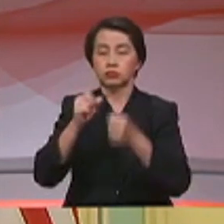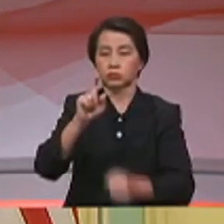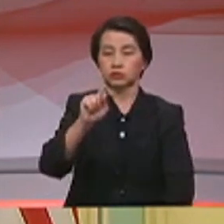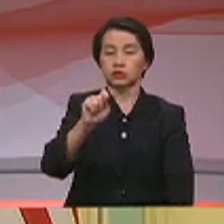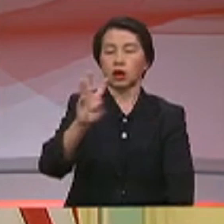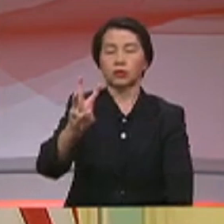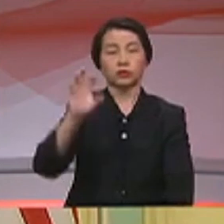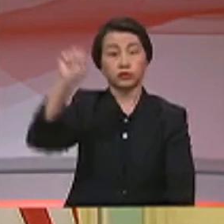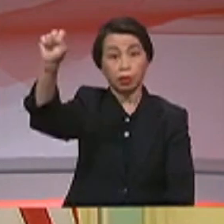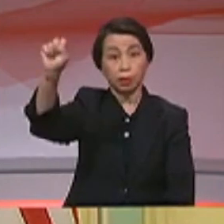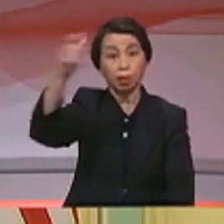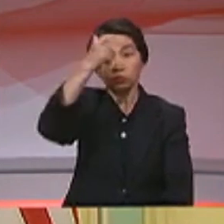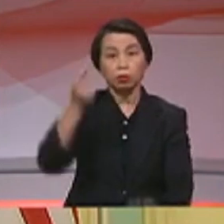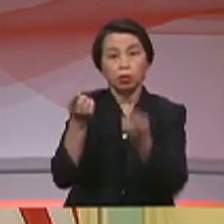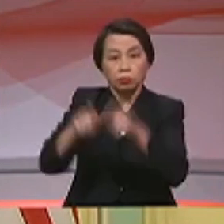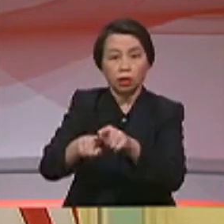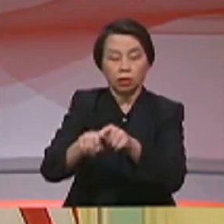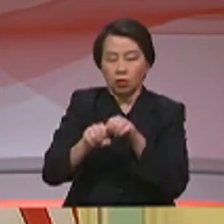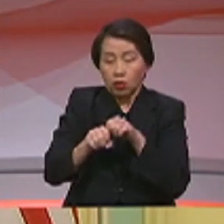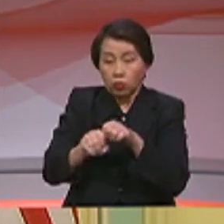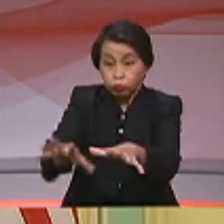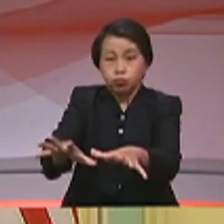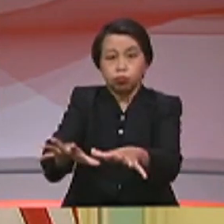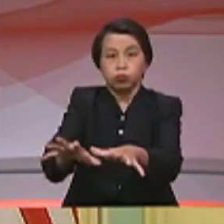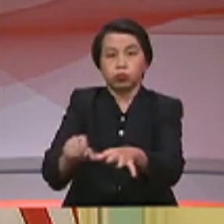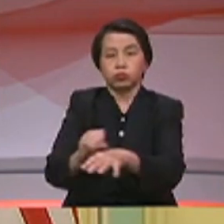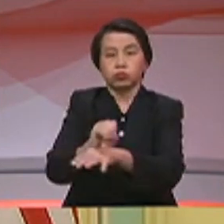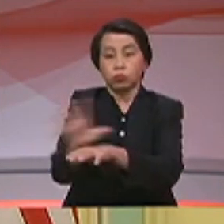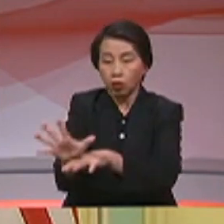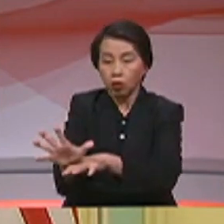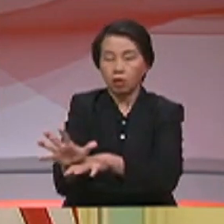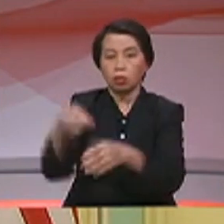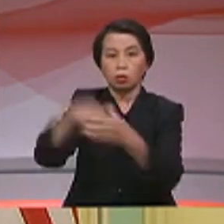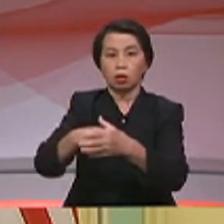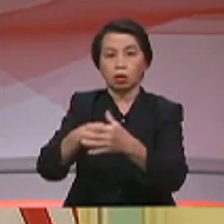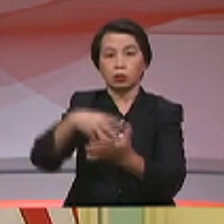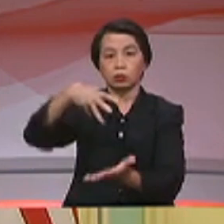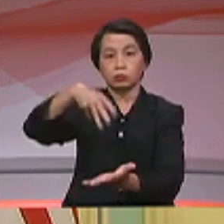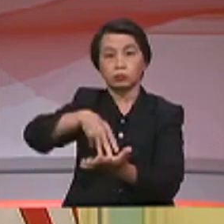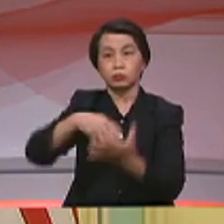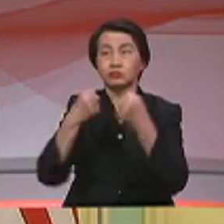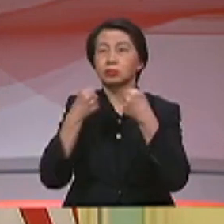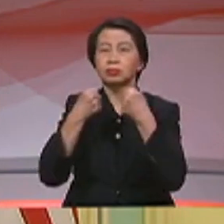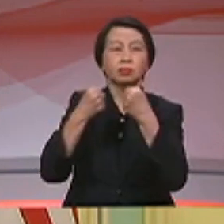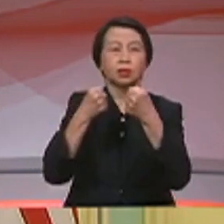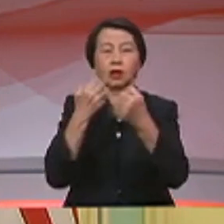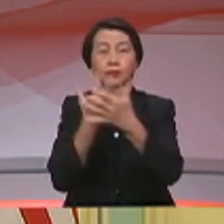Mengambil kira penularan kes jangkitan positif COVID-19 di penjara Tawau,